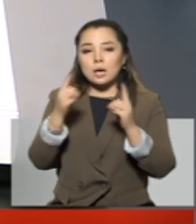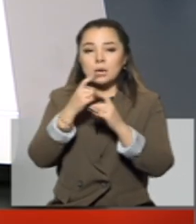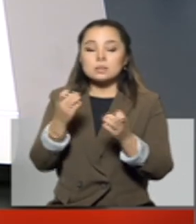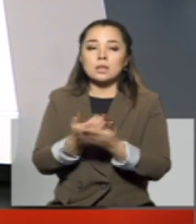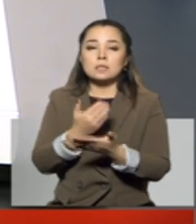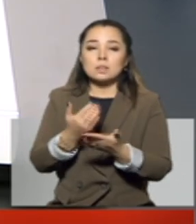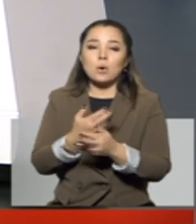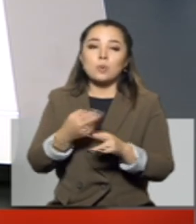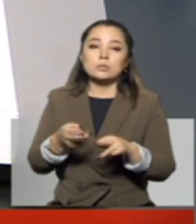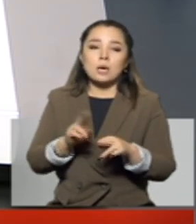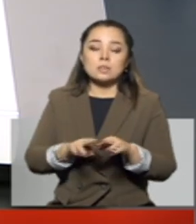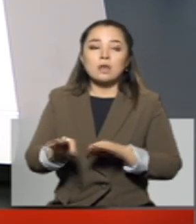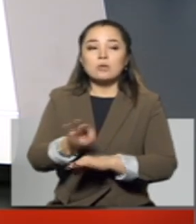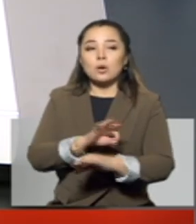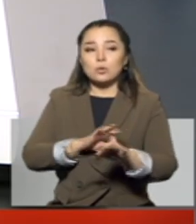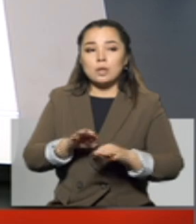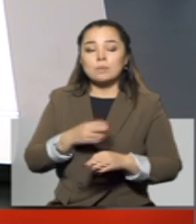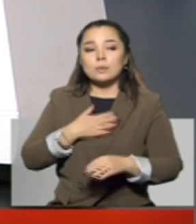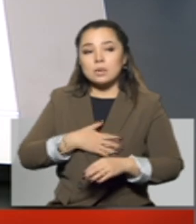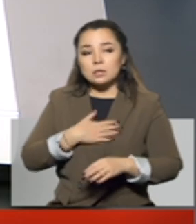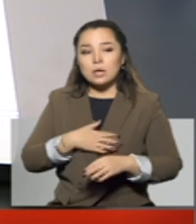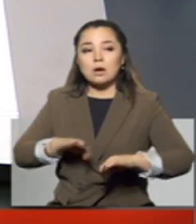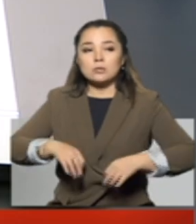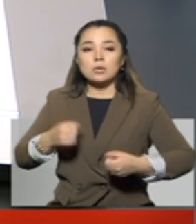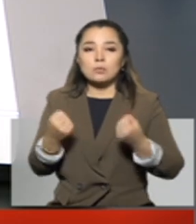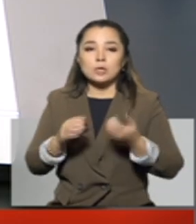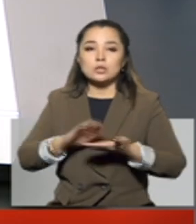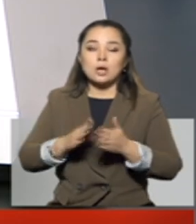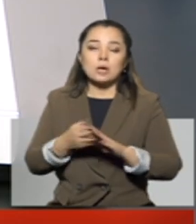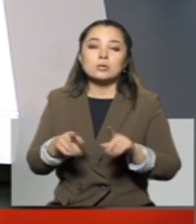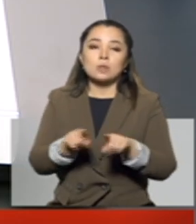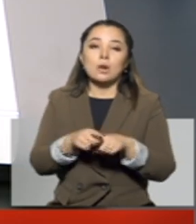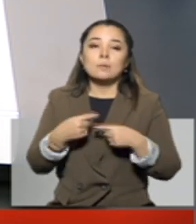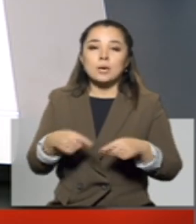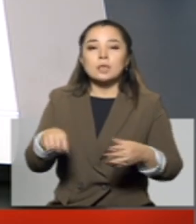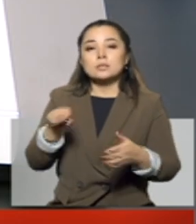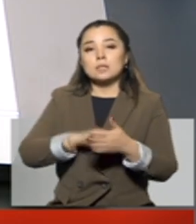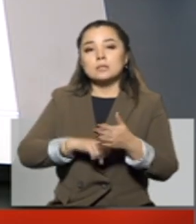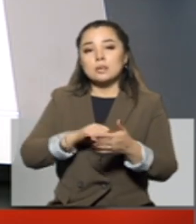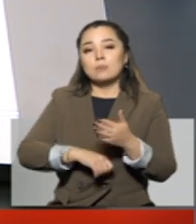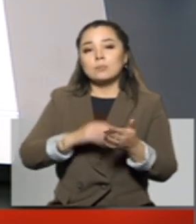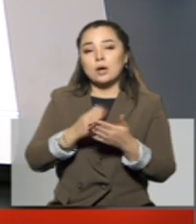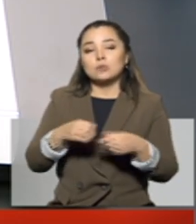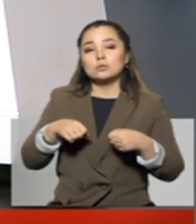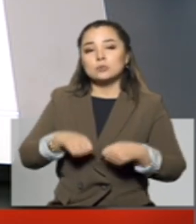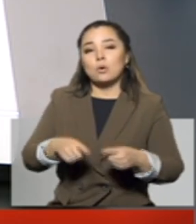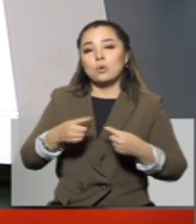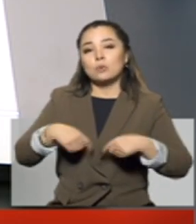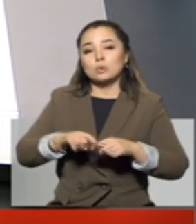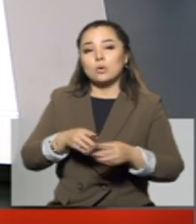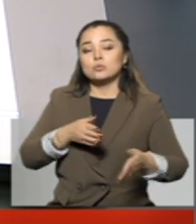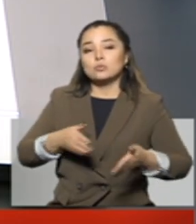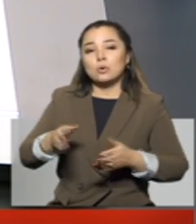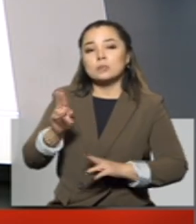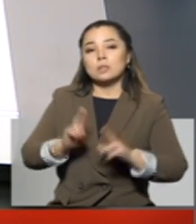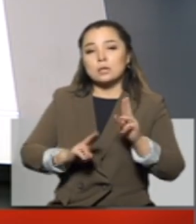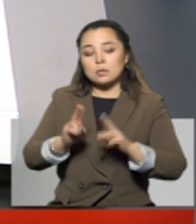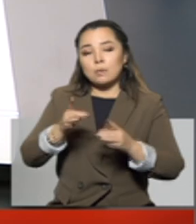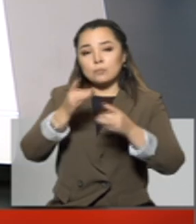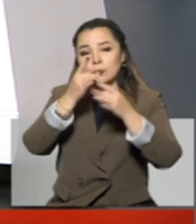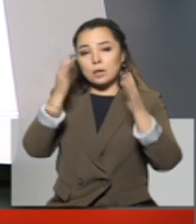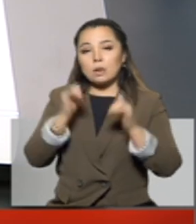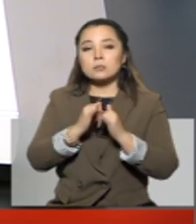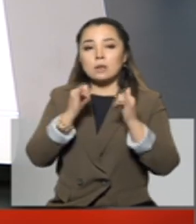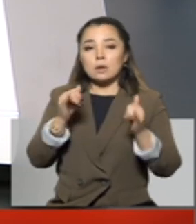ақпараты осындай: инфрақұрылымның нашарлығы, автокөліктің жағдайы сияқты басқа да себептері бар. Құзыретті органдар жол жүру мәдениетін арттыру